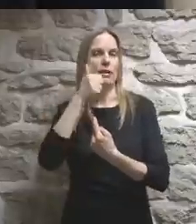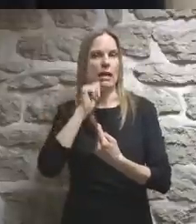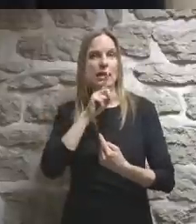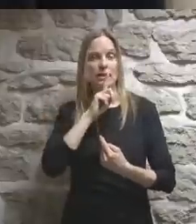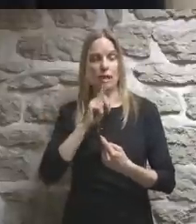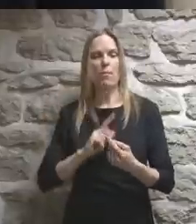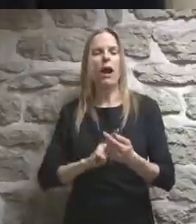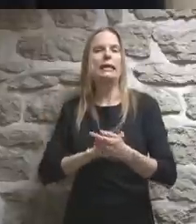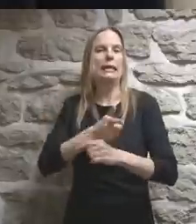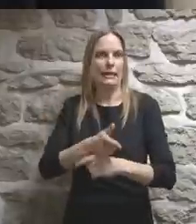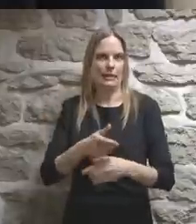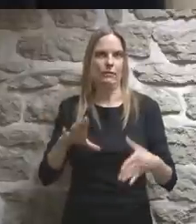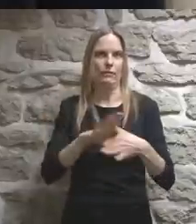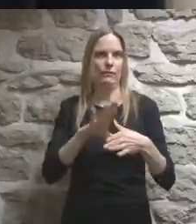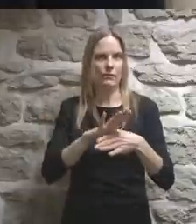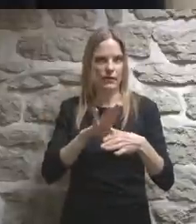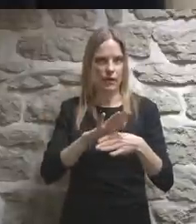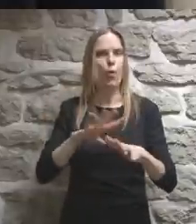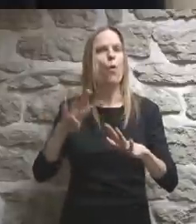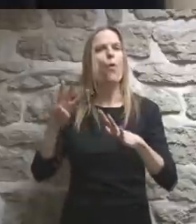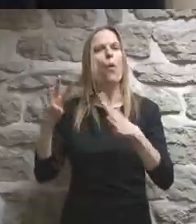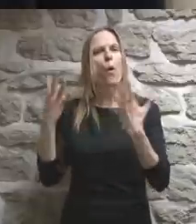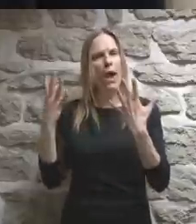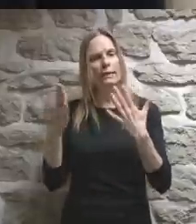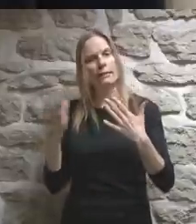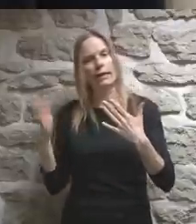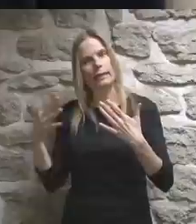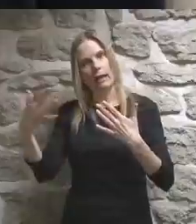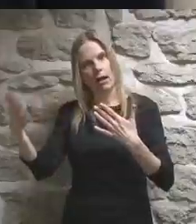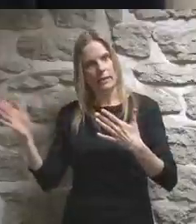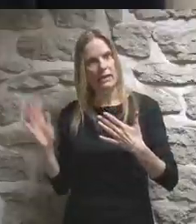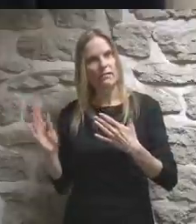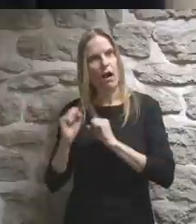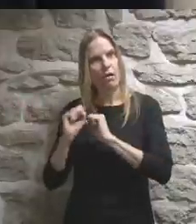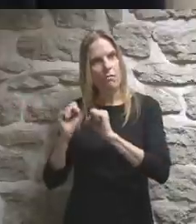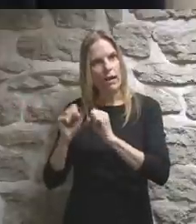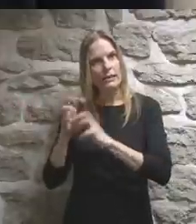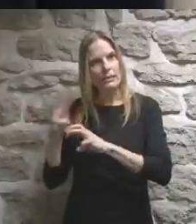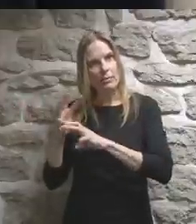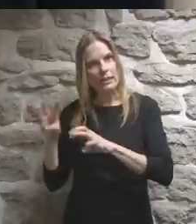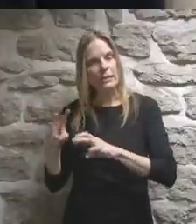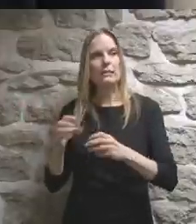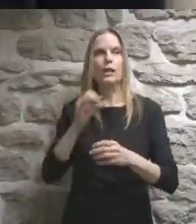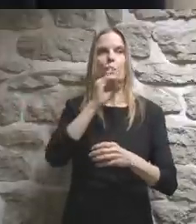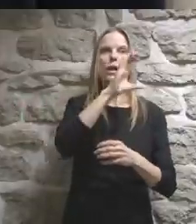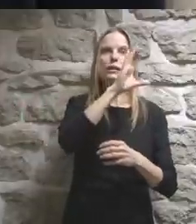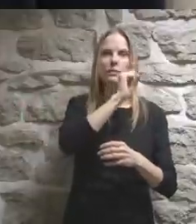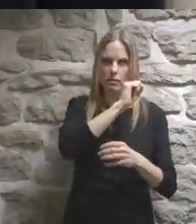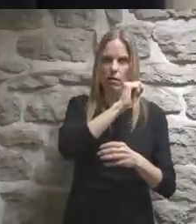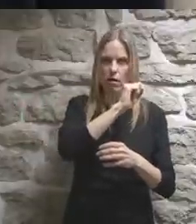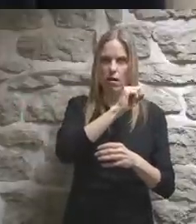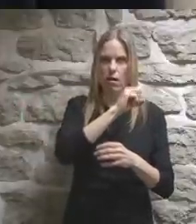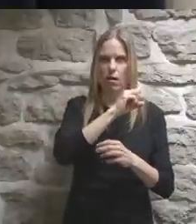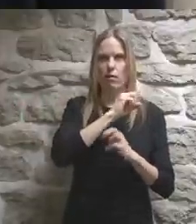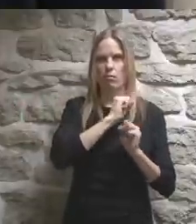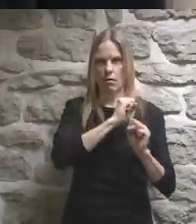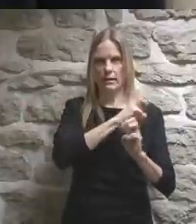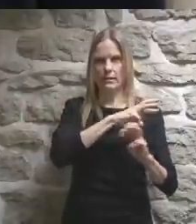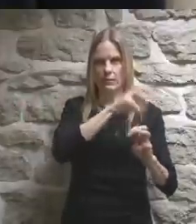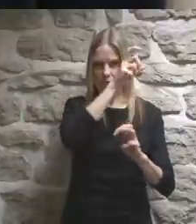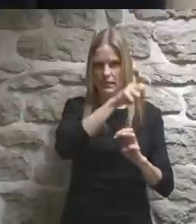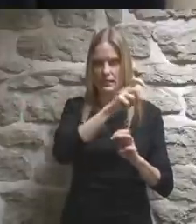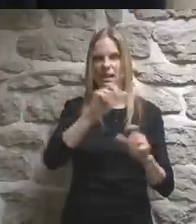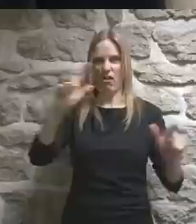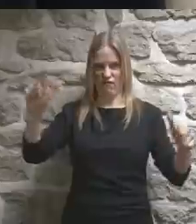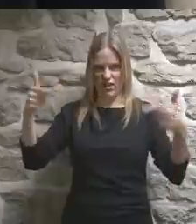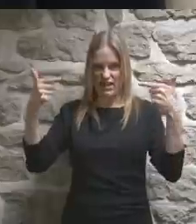9 idatiiva kaitseministri ja Ameerika Ühendriikide kaitseministriga videovestlus. Ja